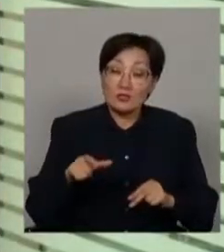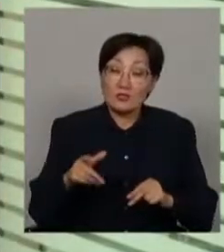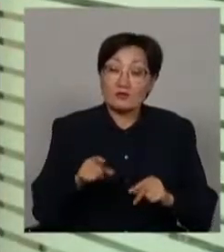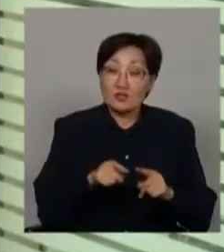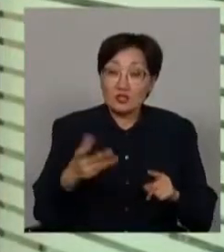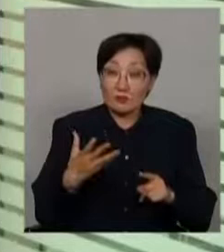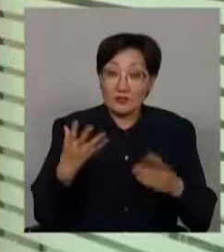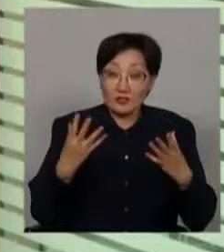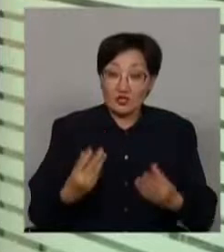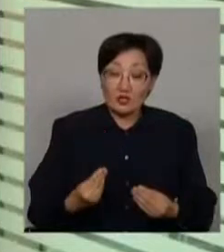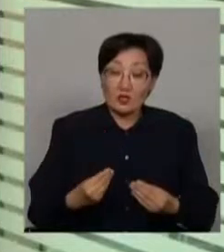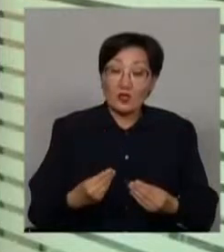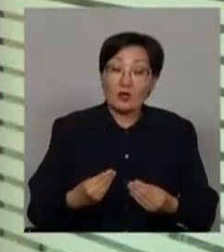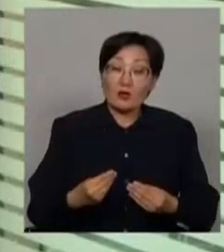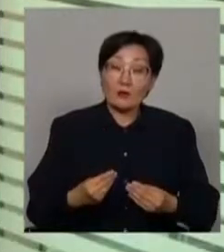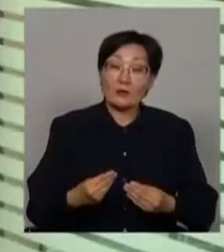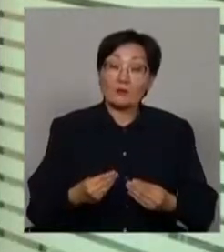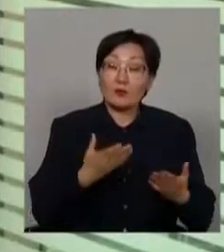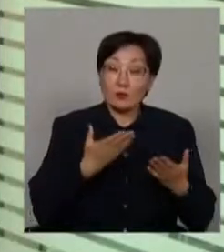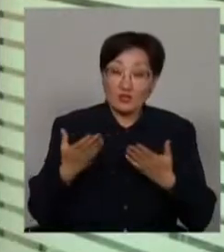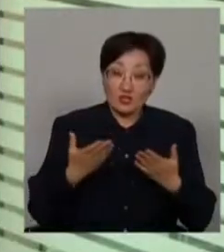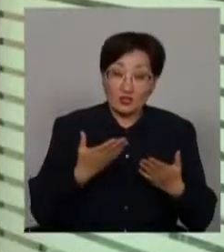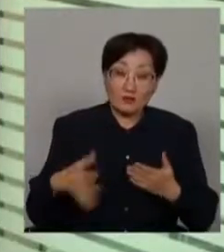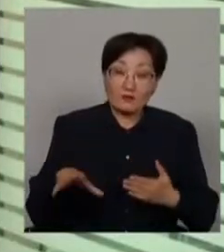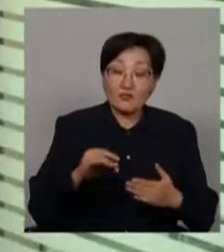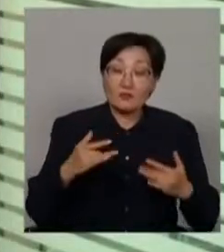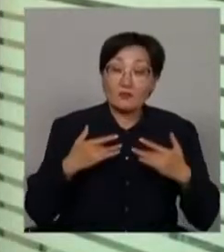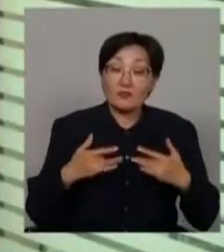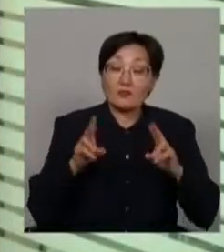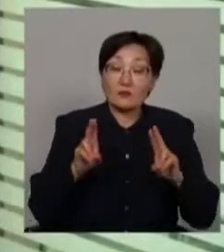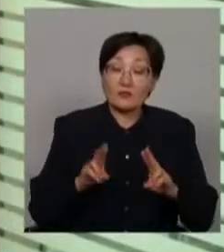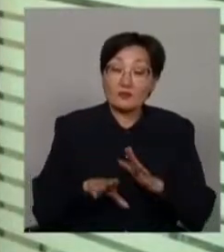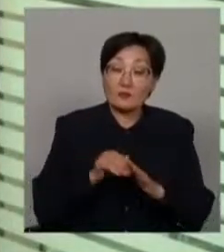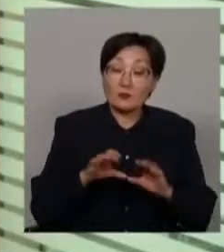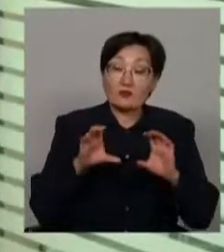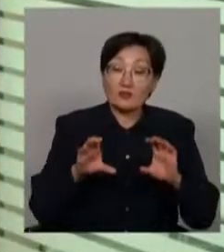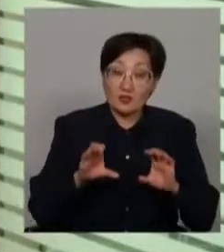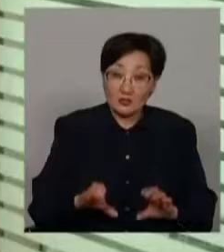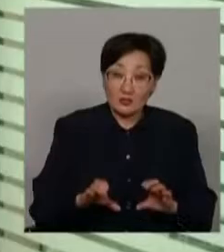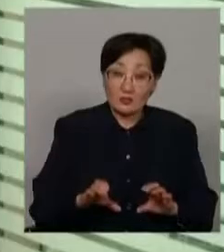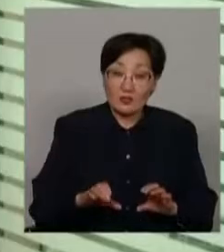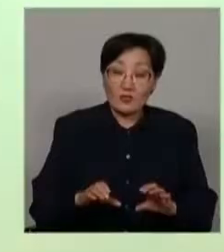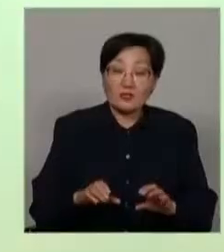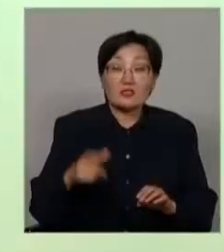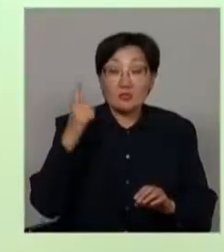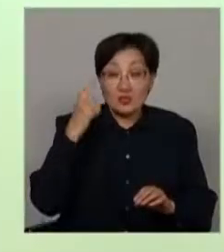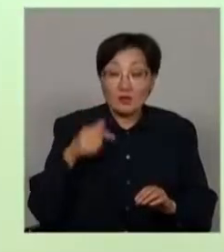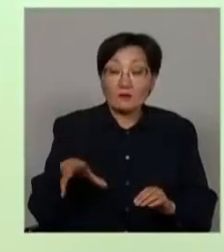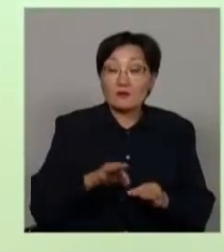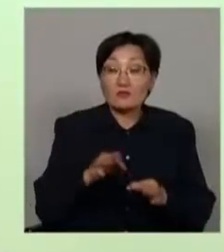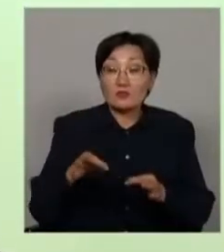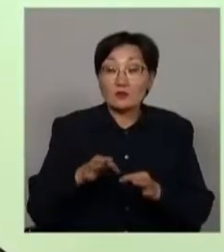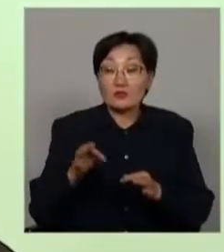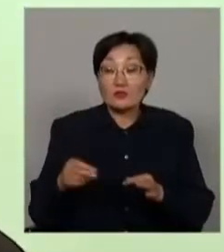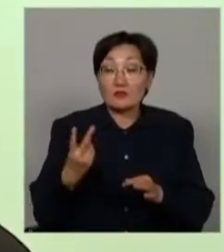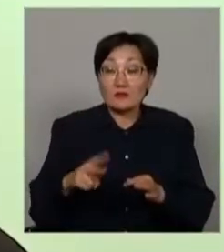5 дней практически прочитали все требования выборного законодательства, ознакомлены. Во всех областях,